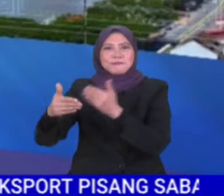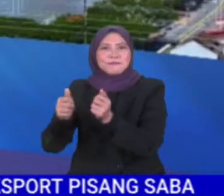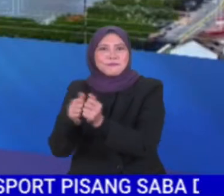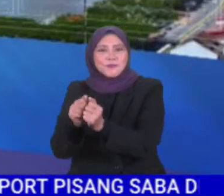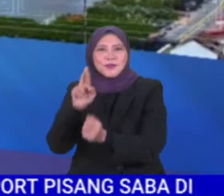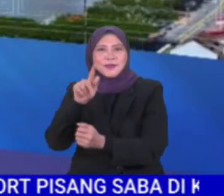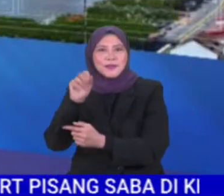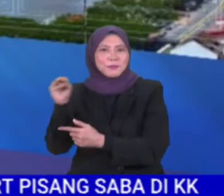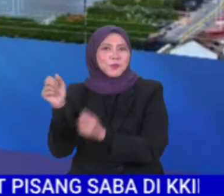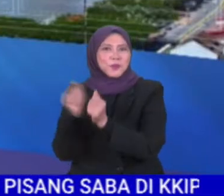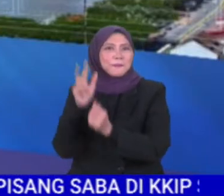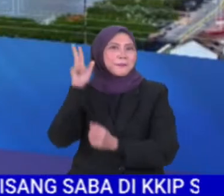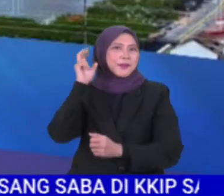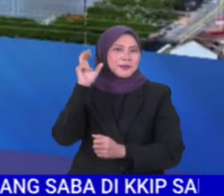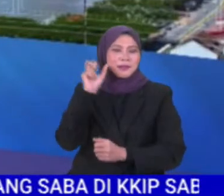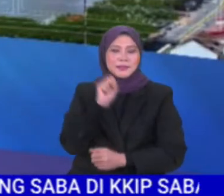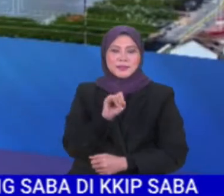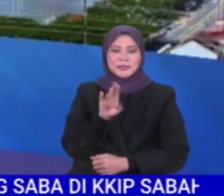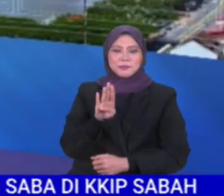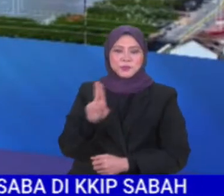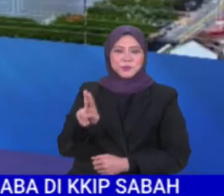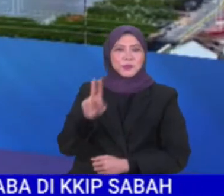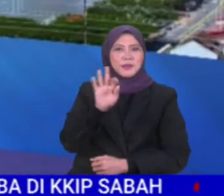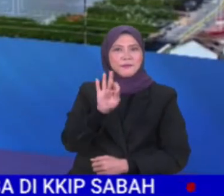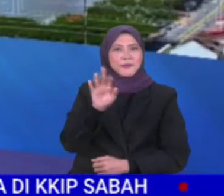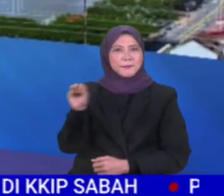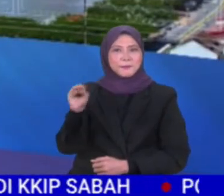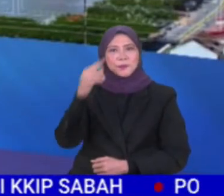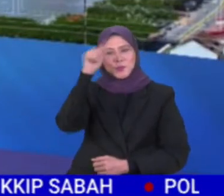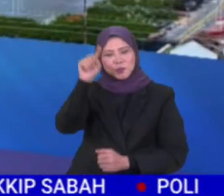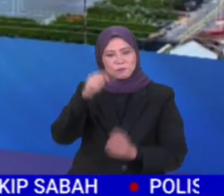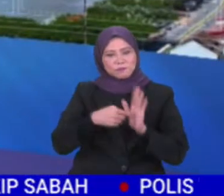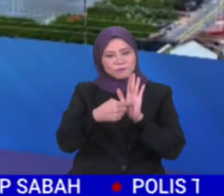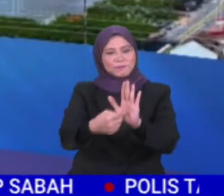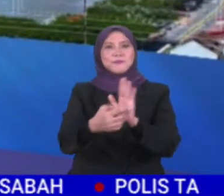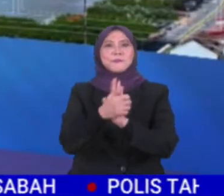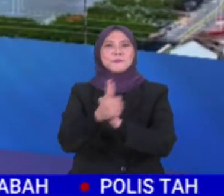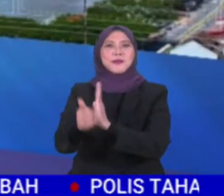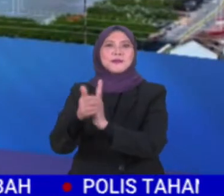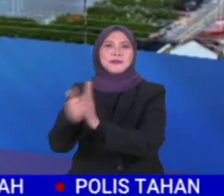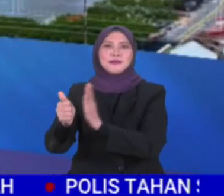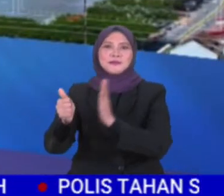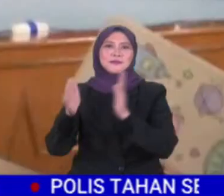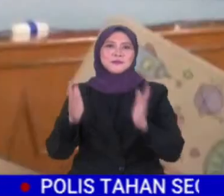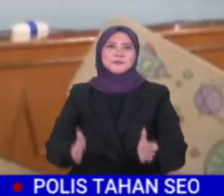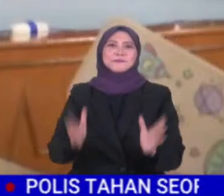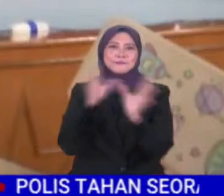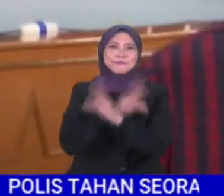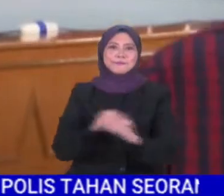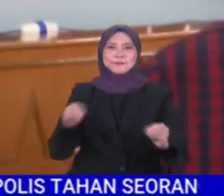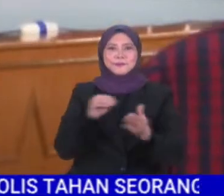dengan pendengar sibuk FM selain mengetengahkan bakat anak seni di sibuk